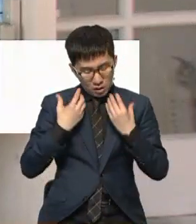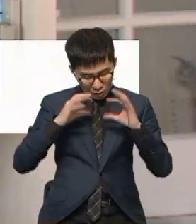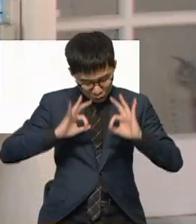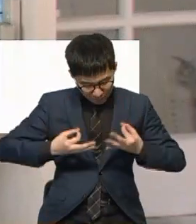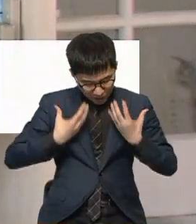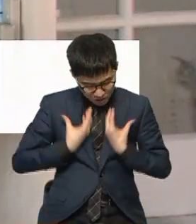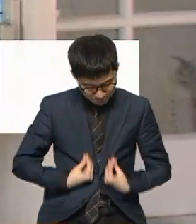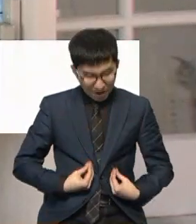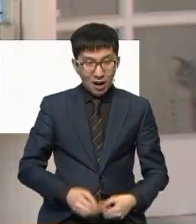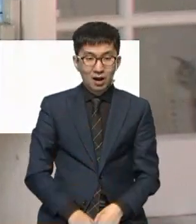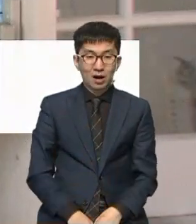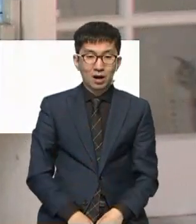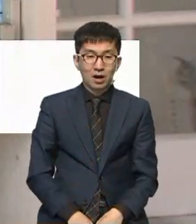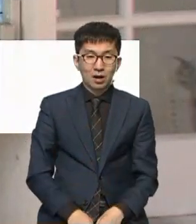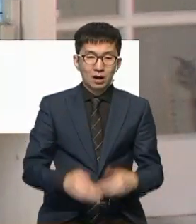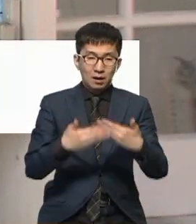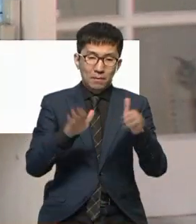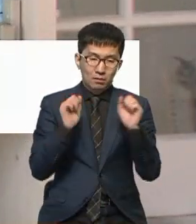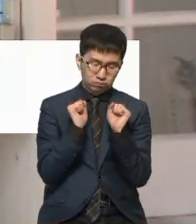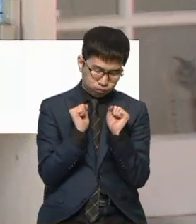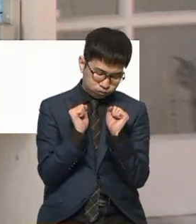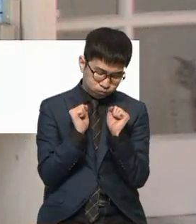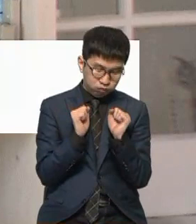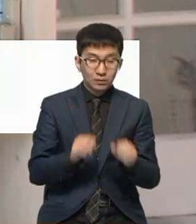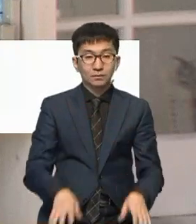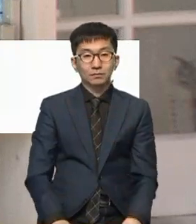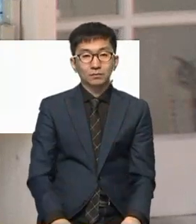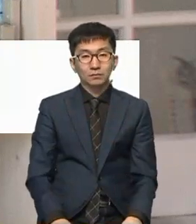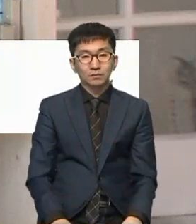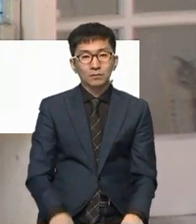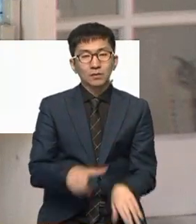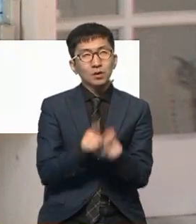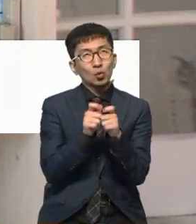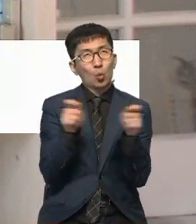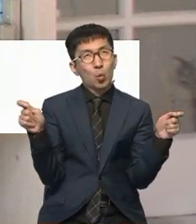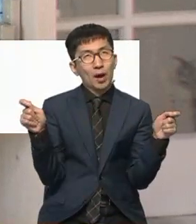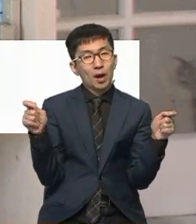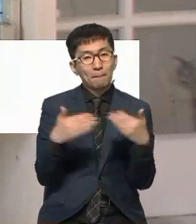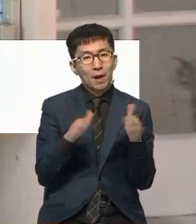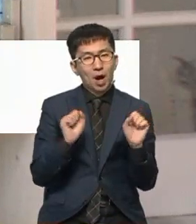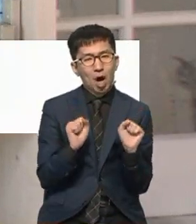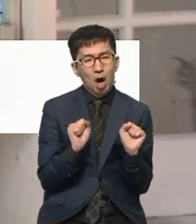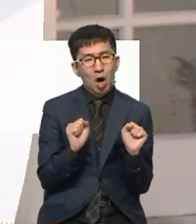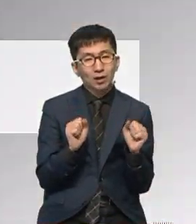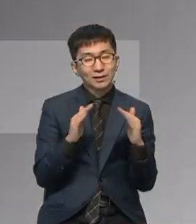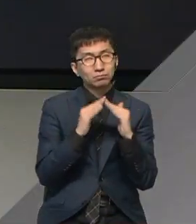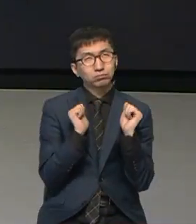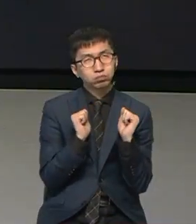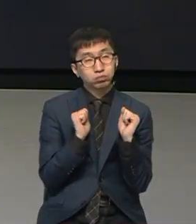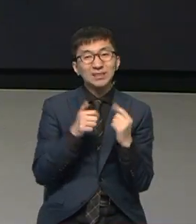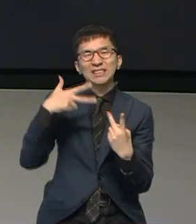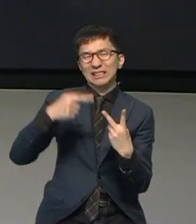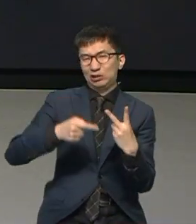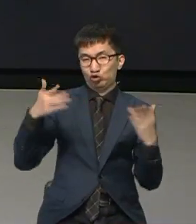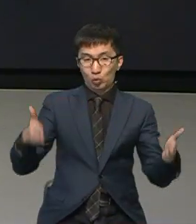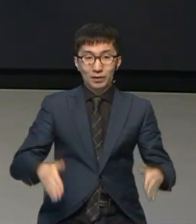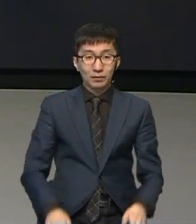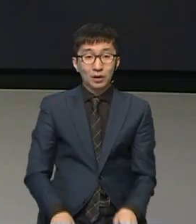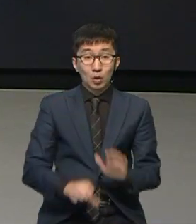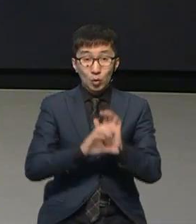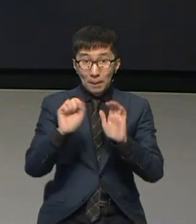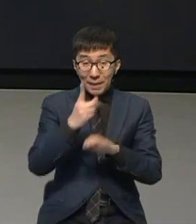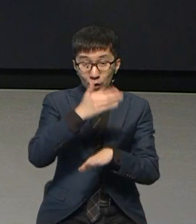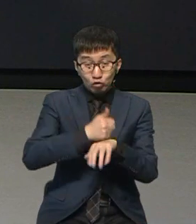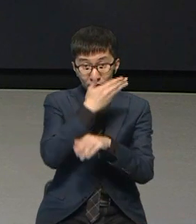느끼고 해가지고 방 안에서 틀어박힌 것도 많았습니다. 제일 오래 안 나간 기간이 한 2주 정도. 코로나19 등으로